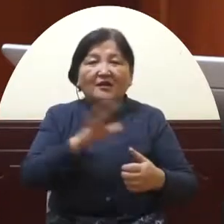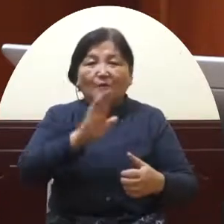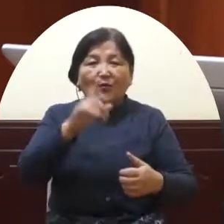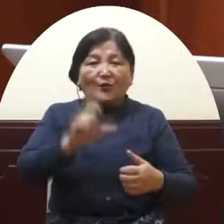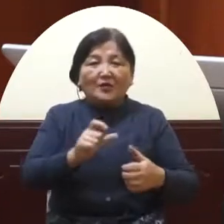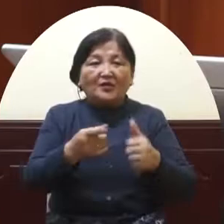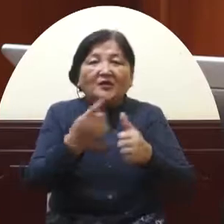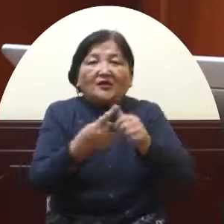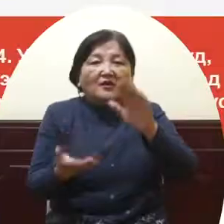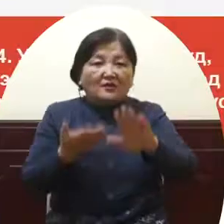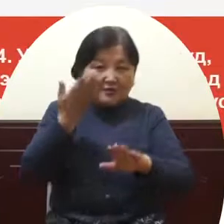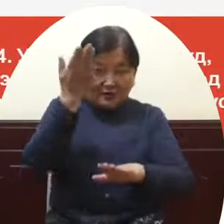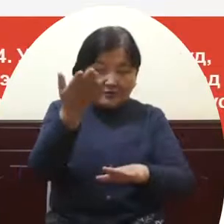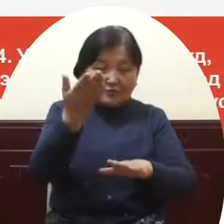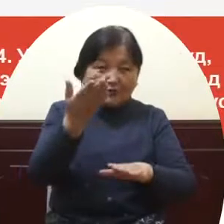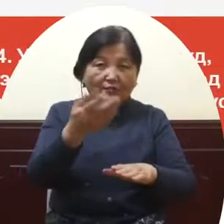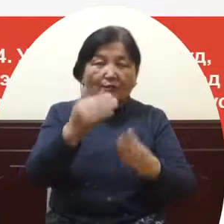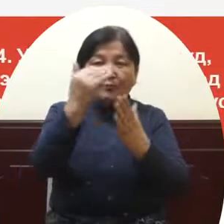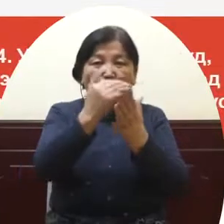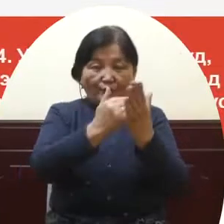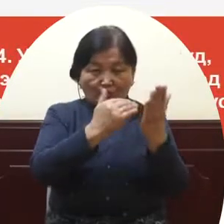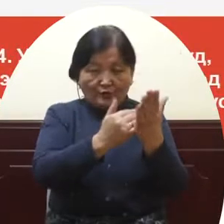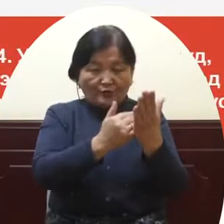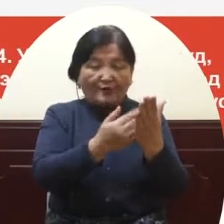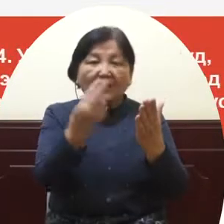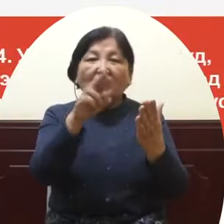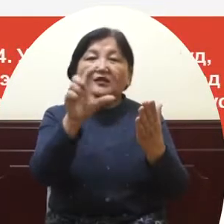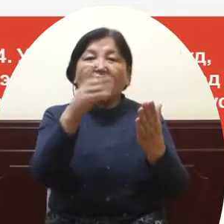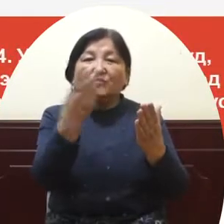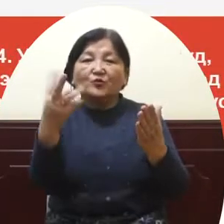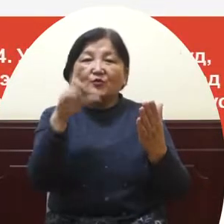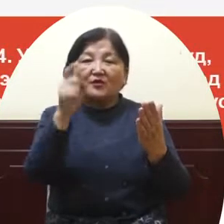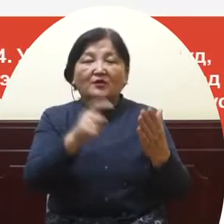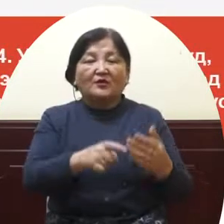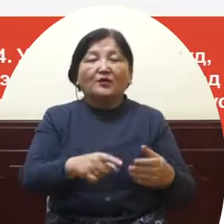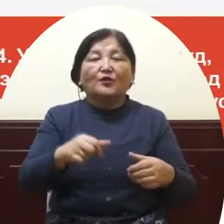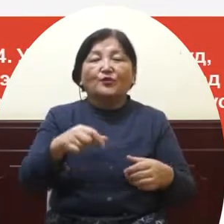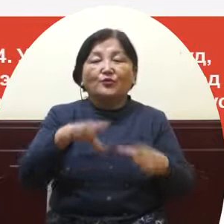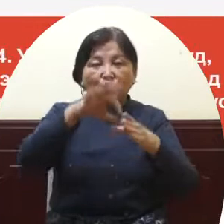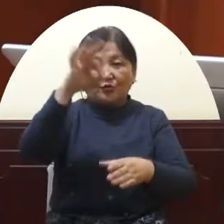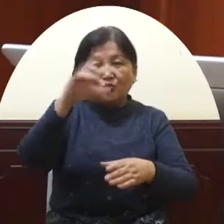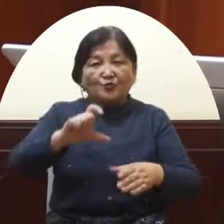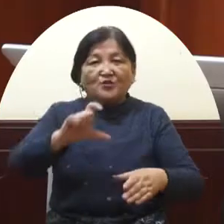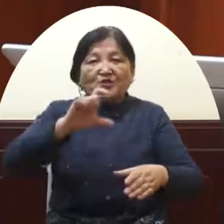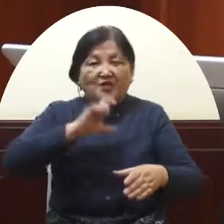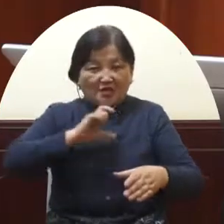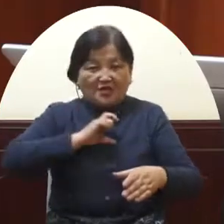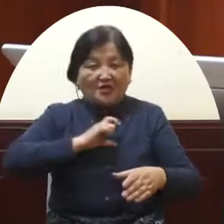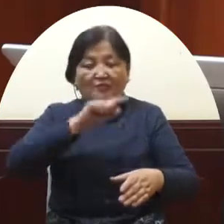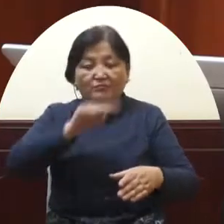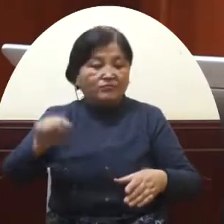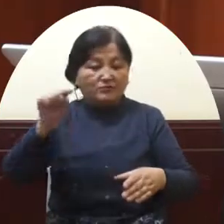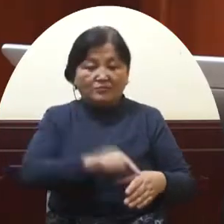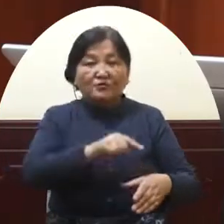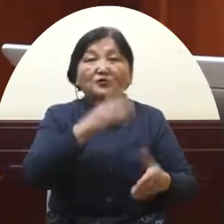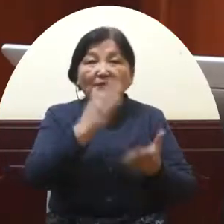үнэт зүйлийн ялгарлгүй мөрийн хөтөлбөр дэвшүүлэх байдлаар сонгогчдын эрхийг зөрчиж байна гэдэг үндслийг